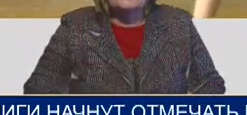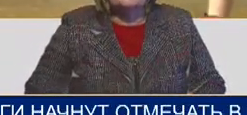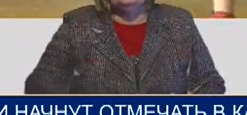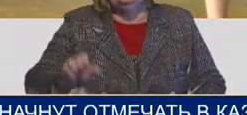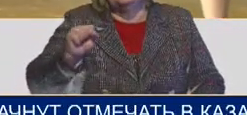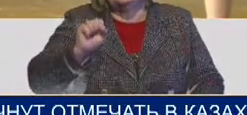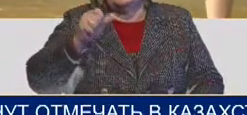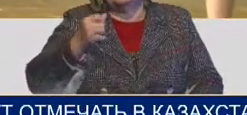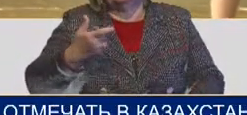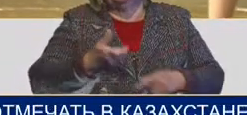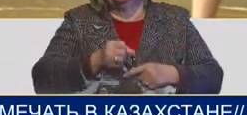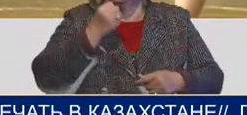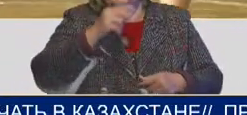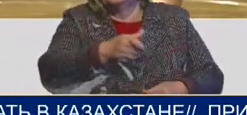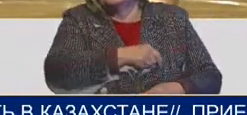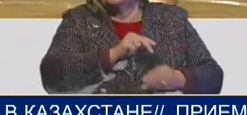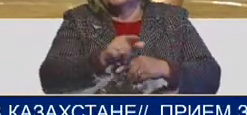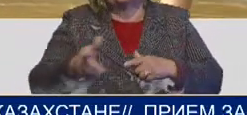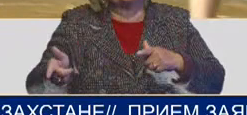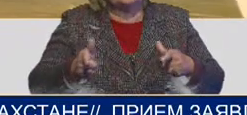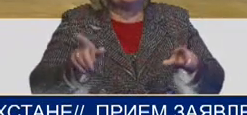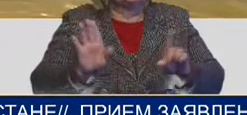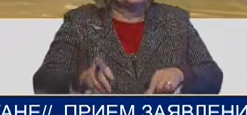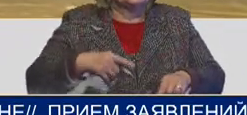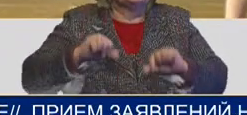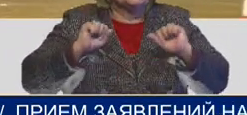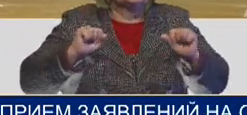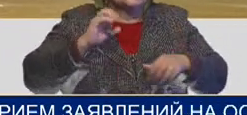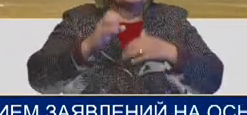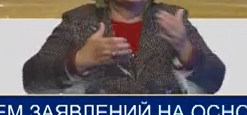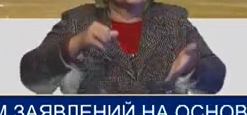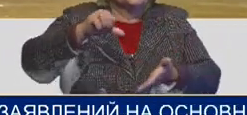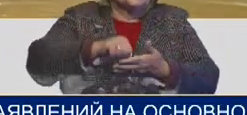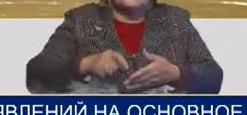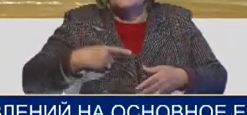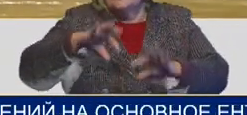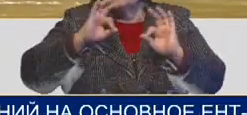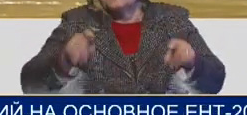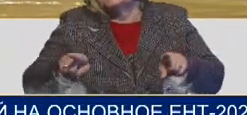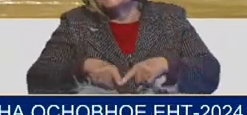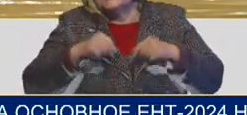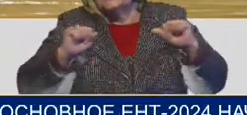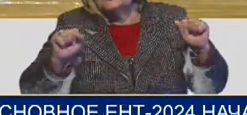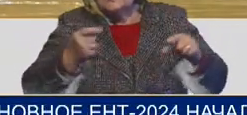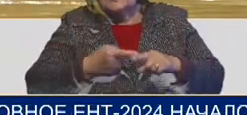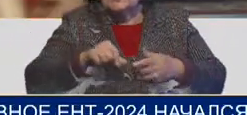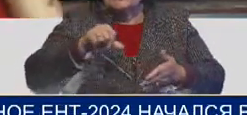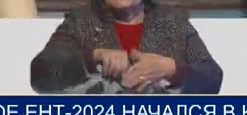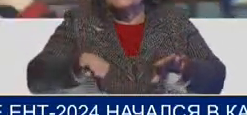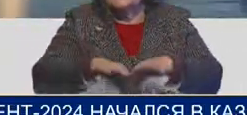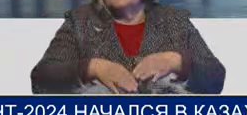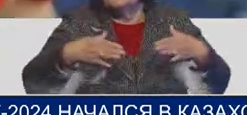Адильбек Агай был очень хорошим тренером. Он подготовил столько мастеров спорта международного класса, мастеров и кандидатов спорта. За этим стоит огромный